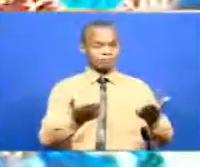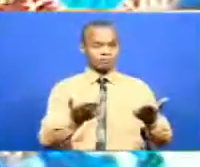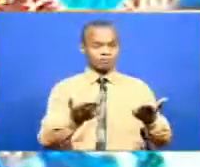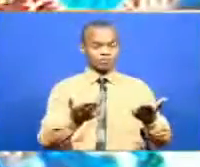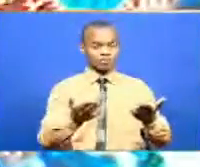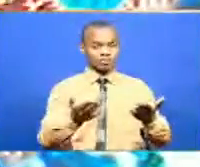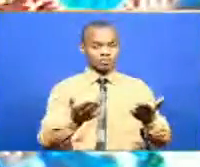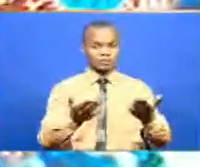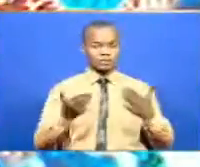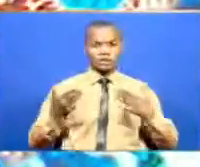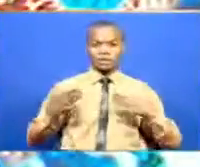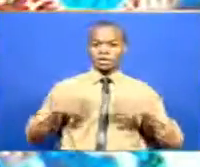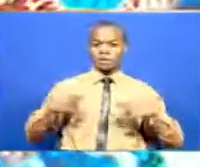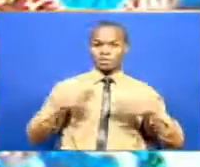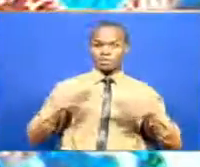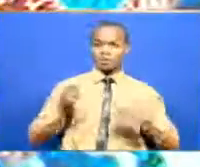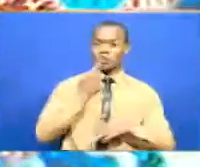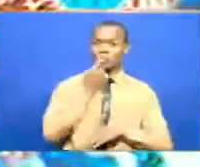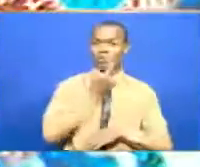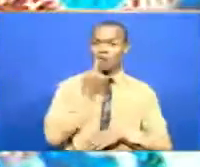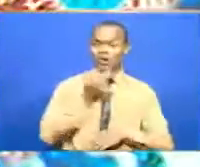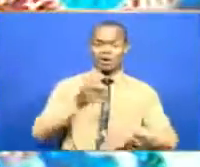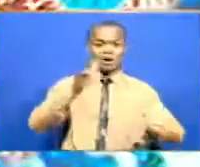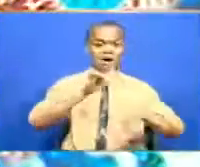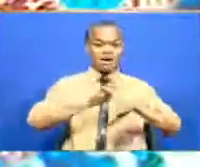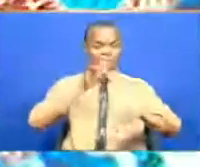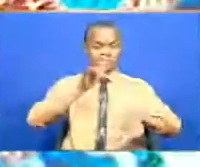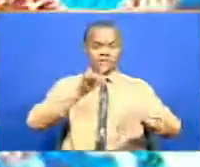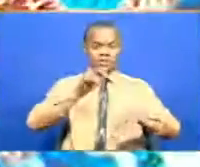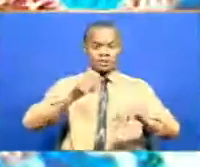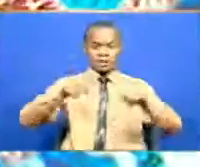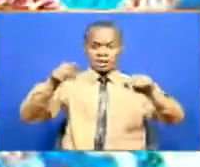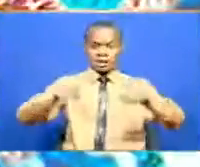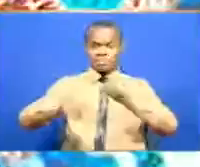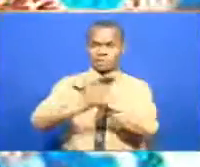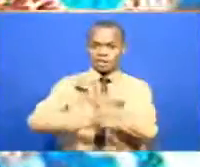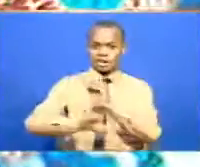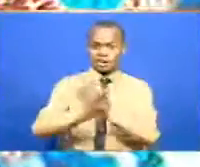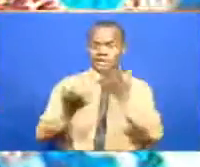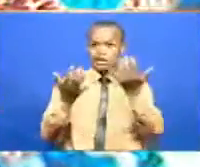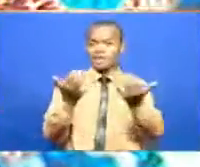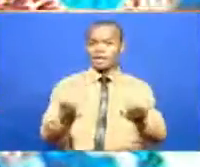Jumla ya watu walioambukizwa virusi vya corona hapa nchini imefika